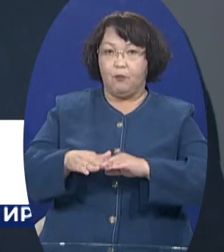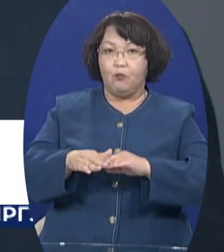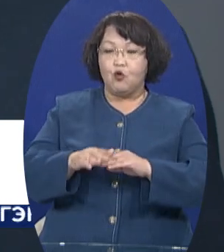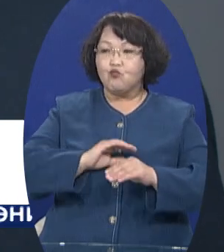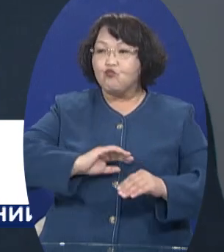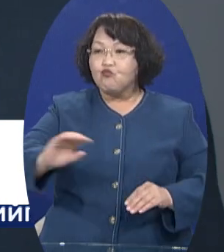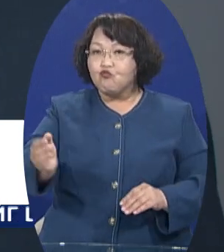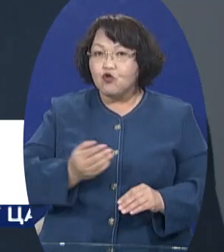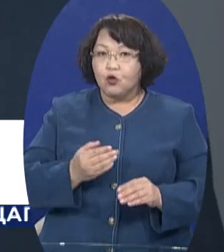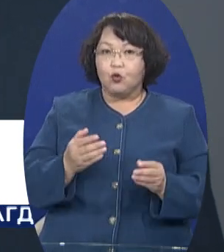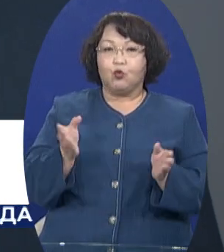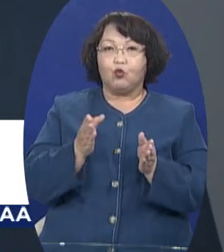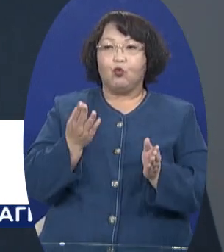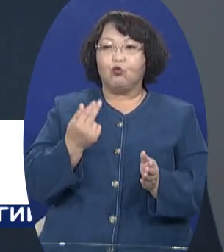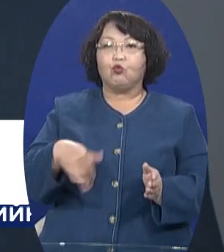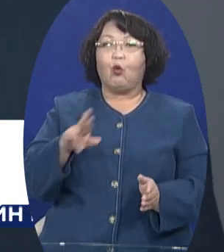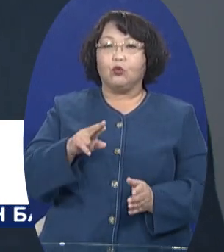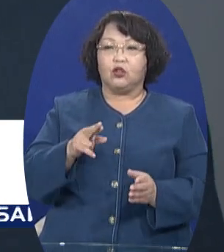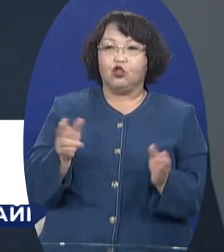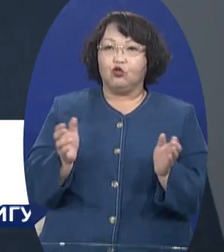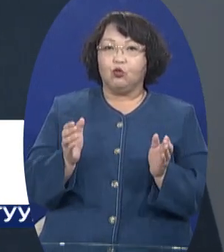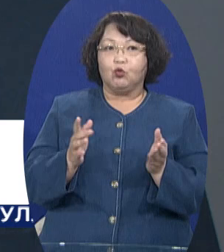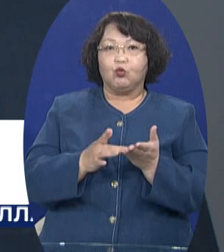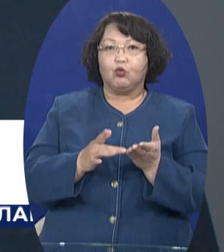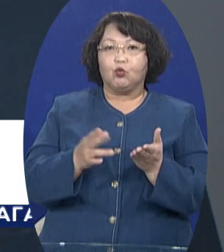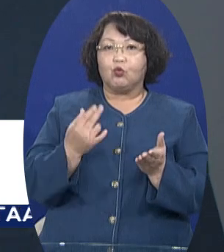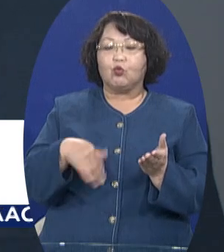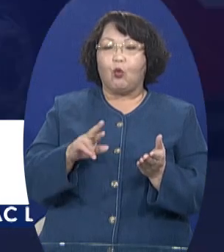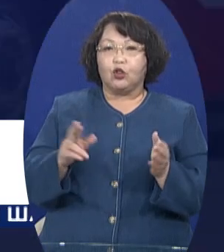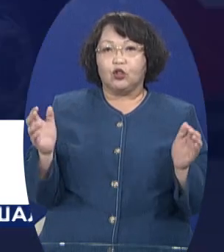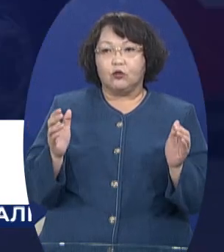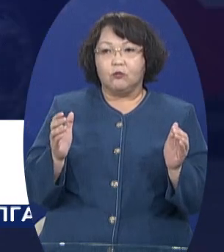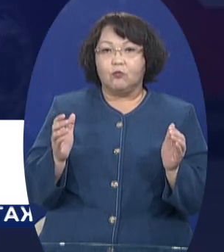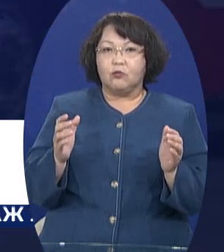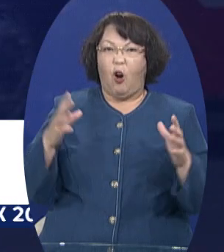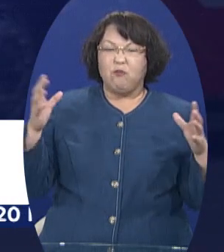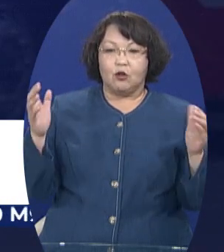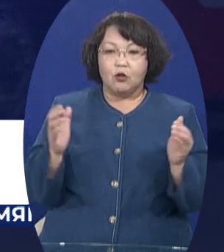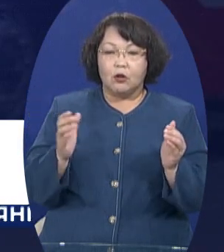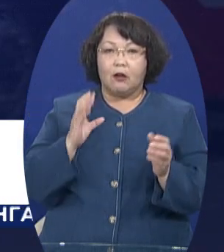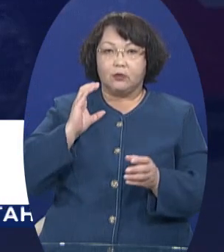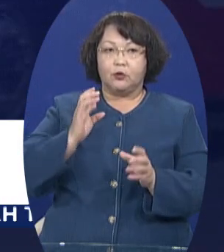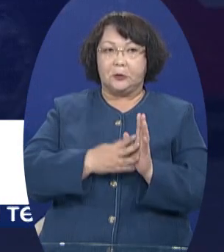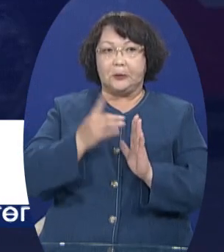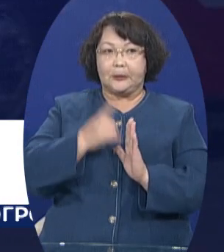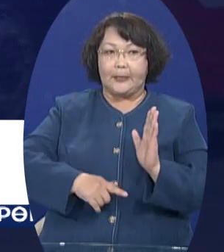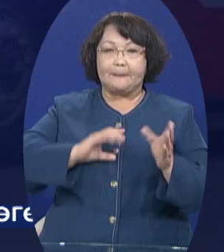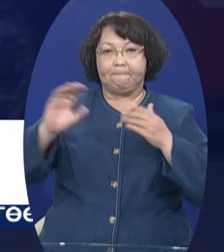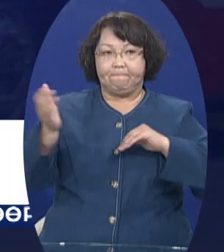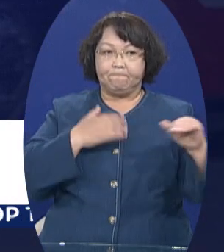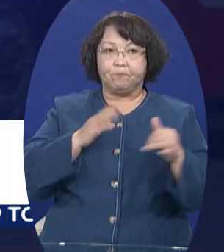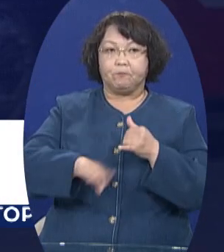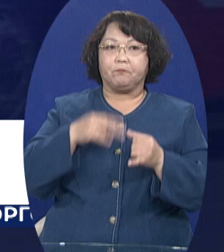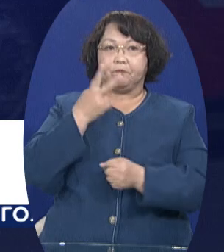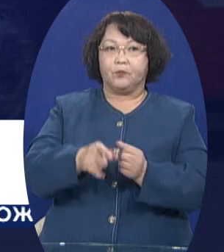эргэлтийн дунд дуурын автобусыг бид нэг 9 сард явуулъя гэсэн юм зорилготой л гэсэн үг. Сүүлийн 2 жилийн хугацаанд нийслэлийн нийтийн